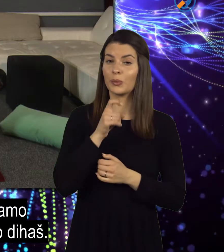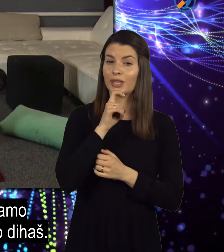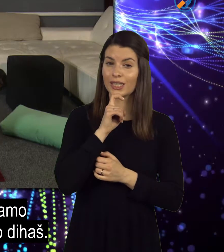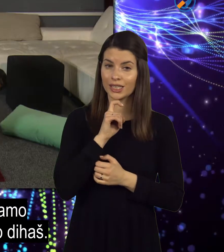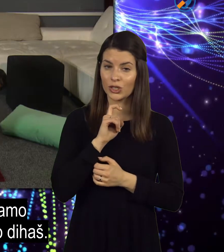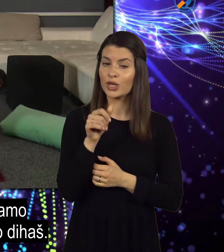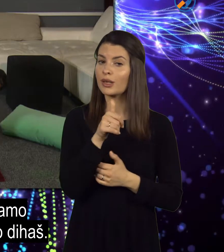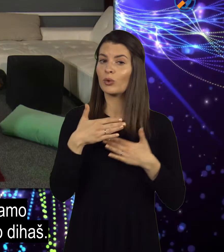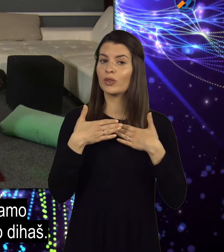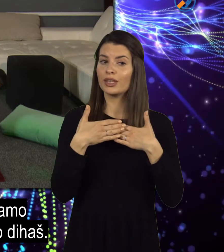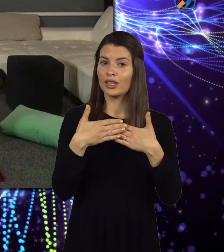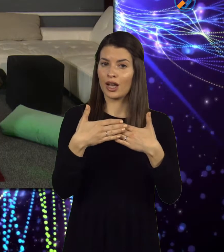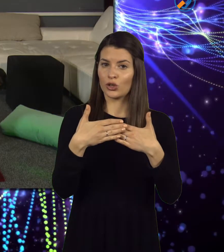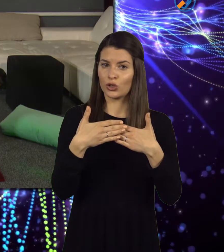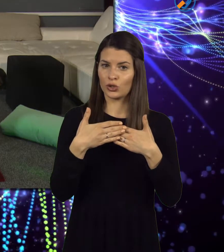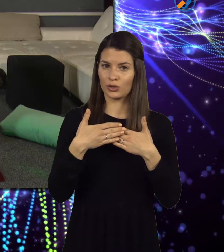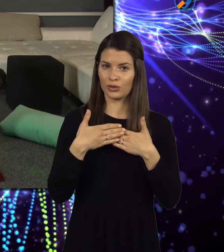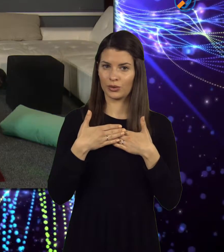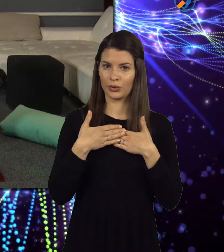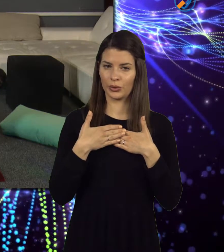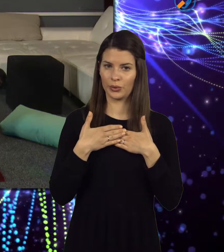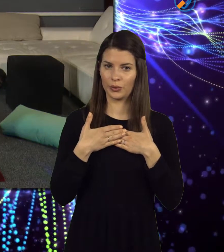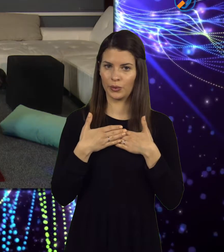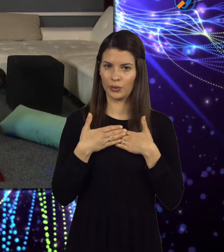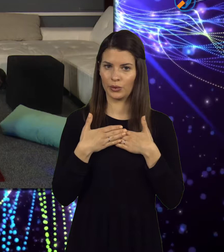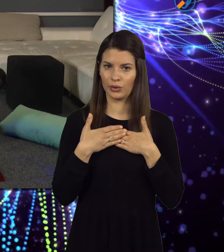Samo zadržiš, samo dihaš.